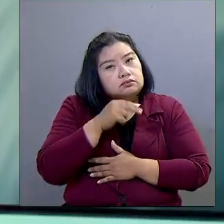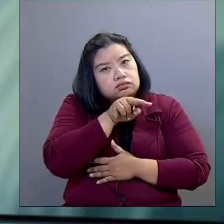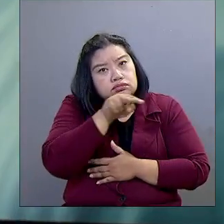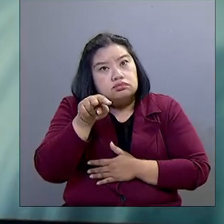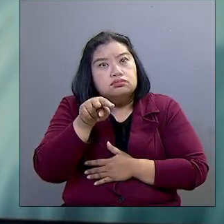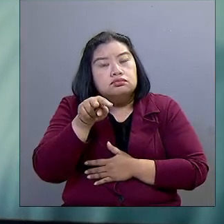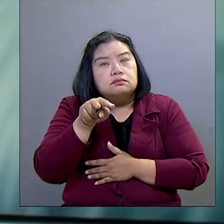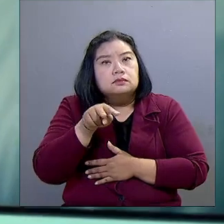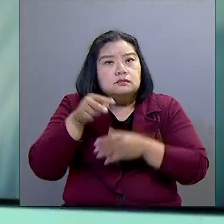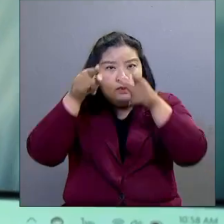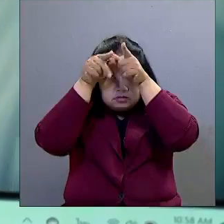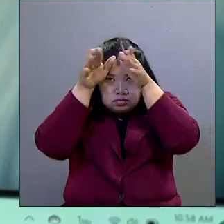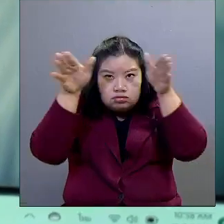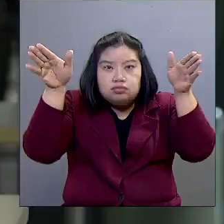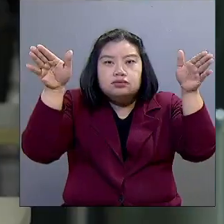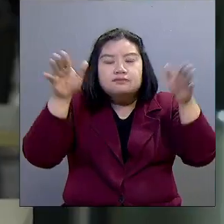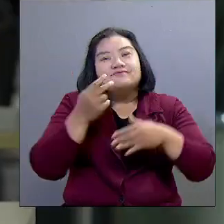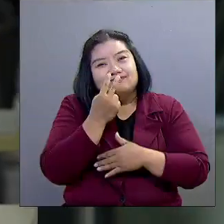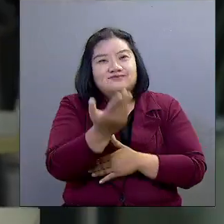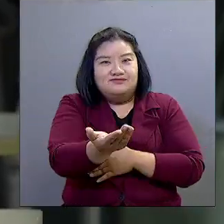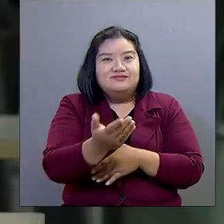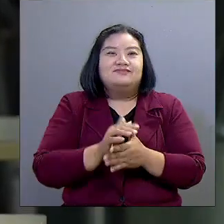มากขึ้นไปรับฟังความคิดเห็นนี้กันค่ะ